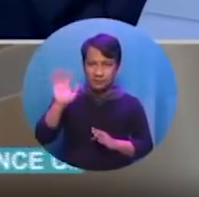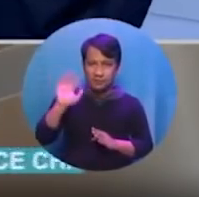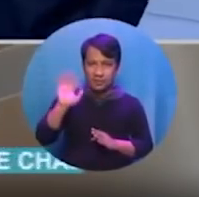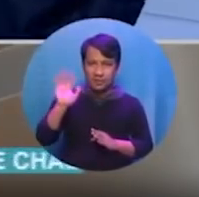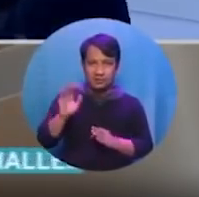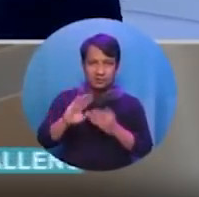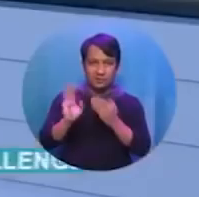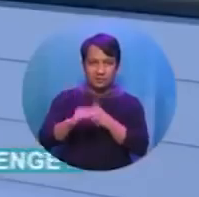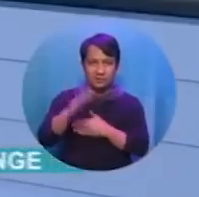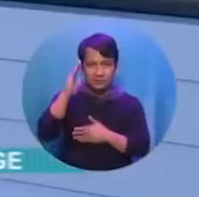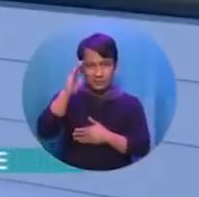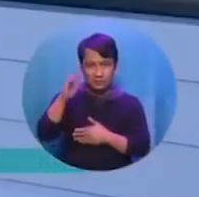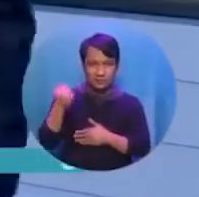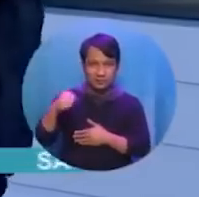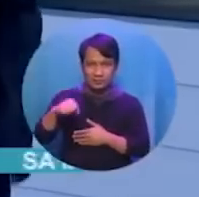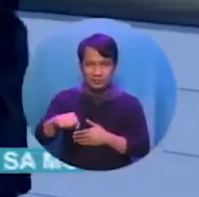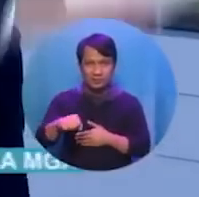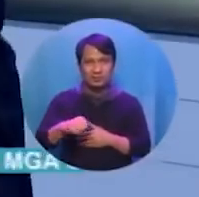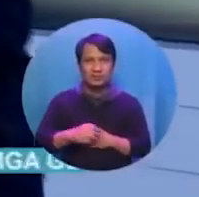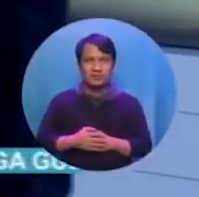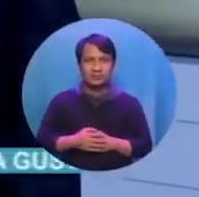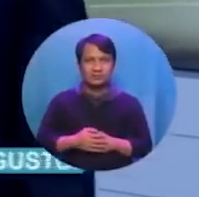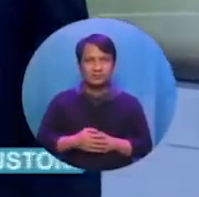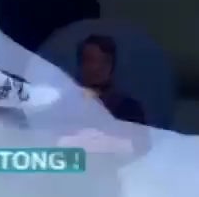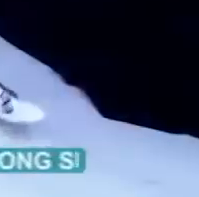At magbabalik pa po ang Idol in Action.